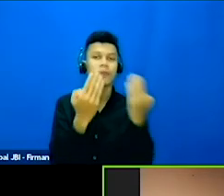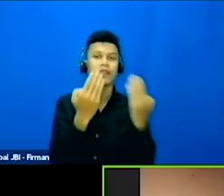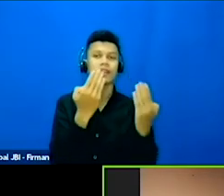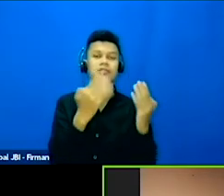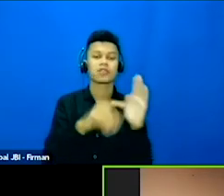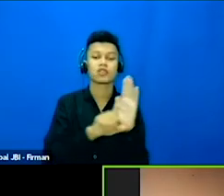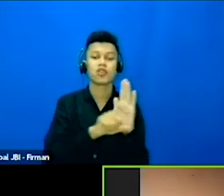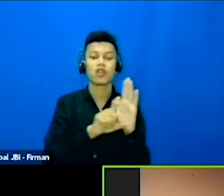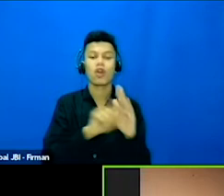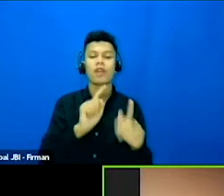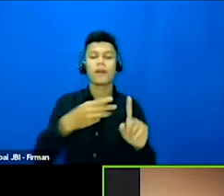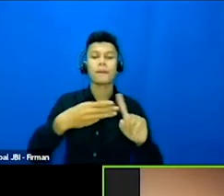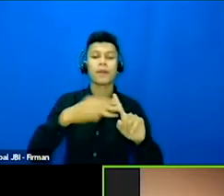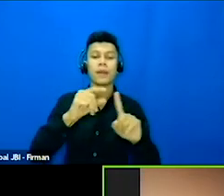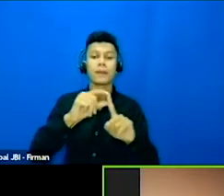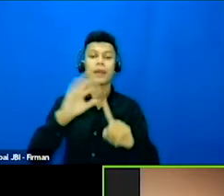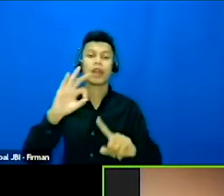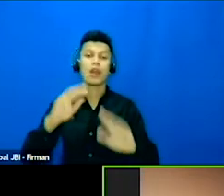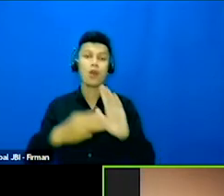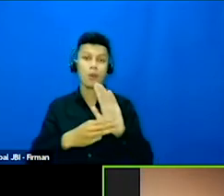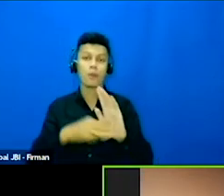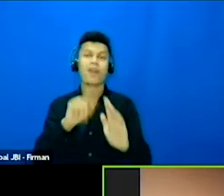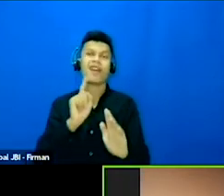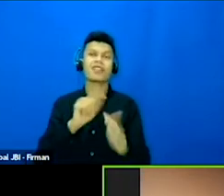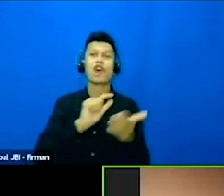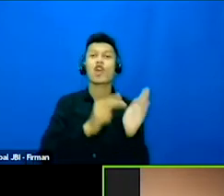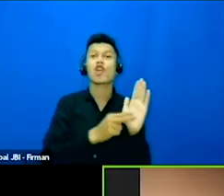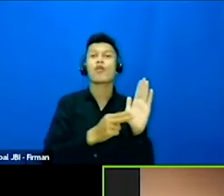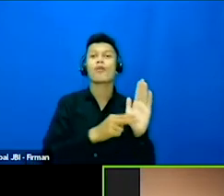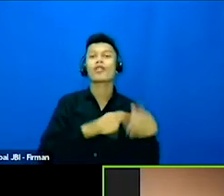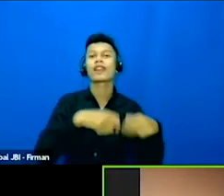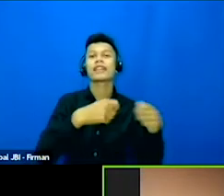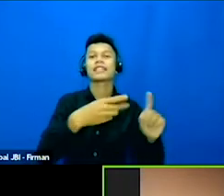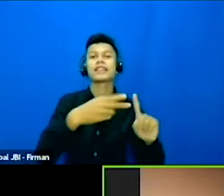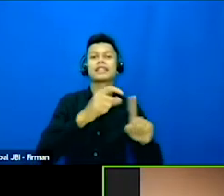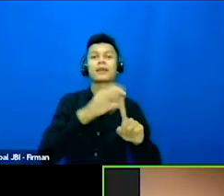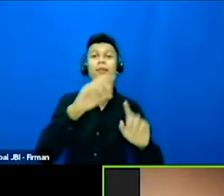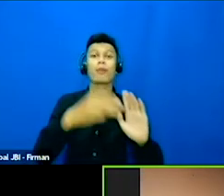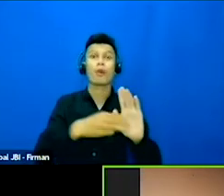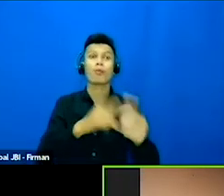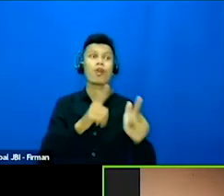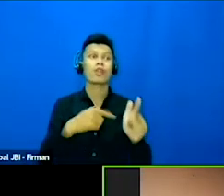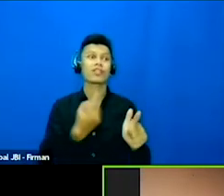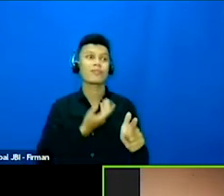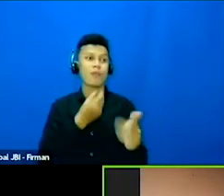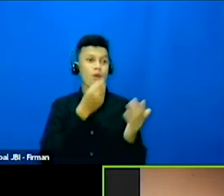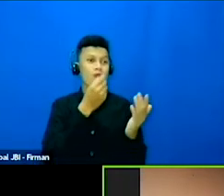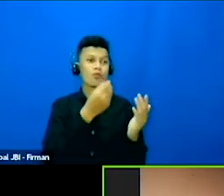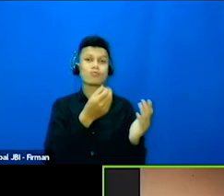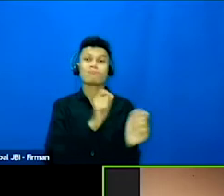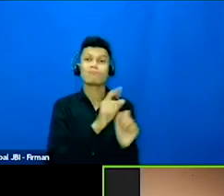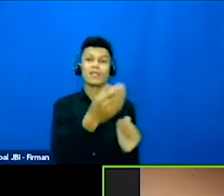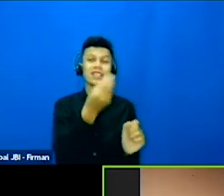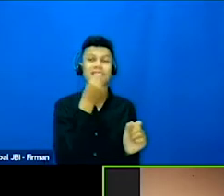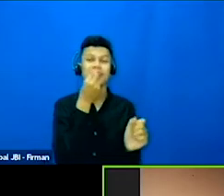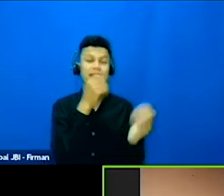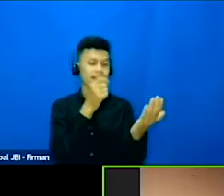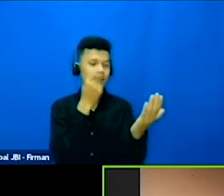kalau di BPOM keadaan nomor registrasi pom jadi kalau kita beli snack misalnya itu kita tidak masukin tuh itu